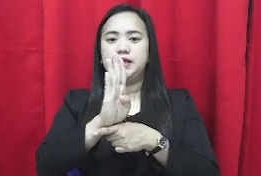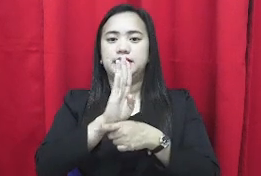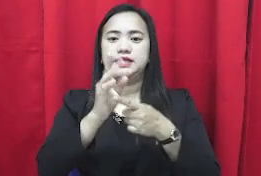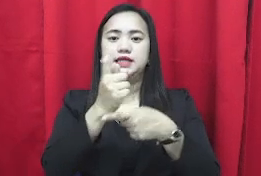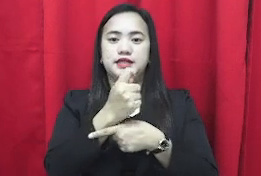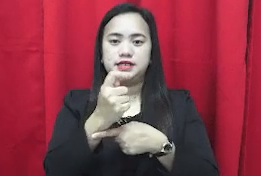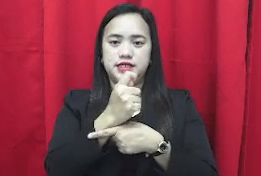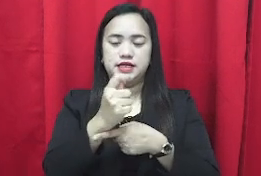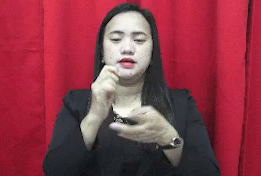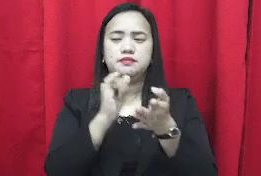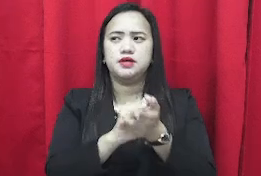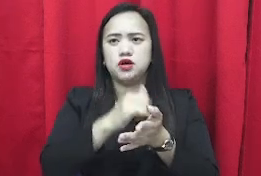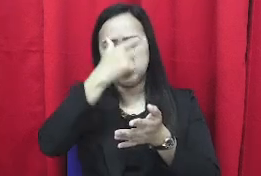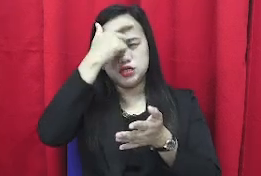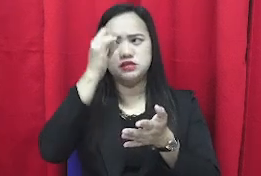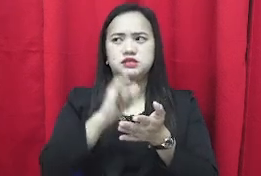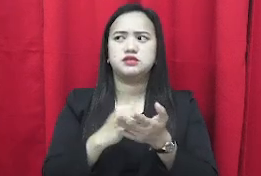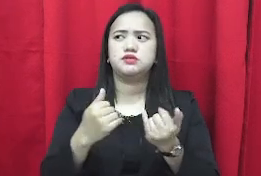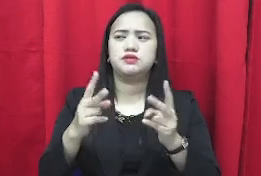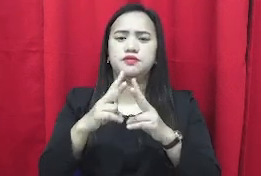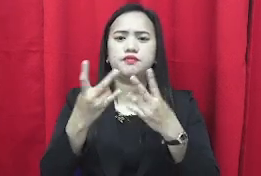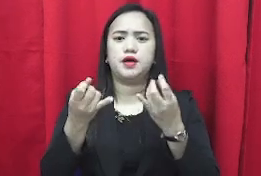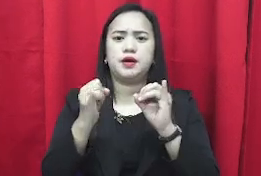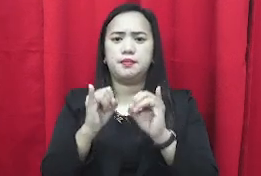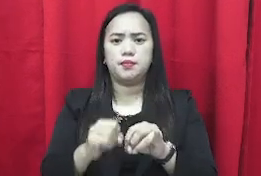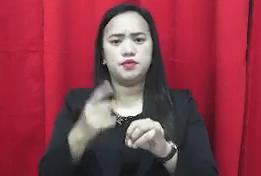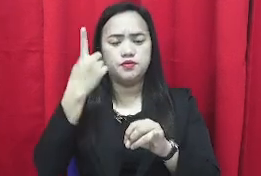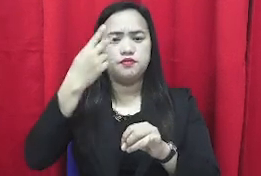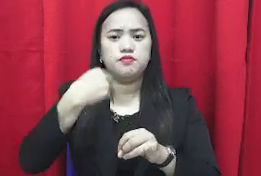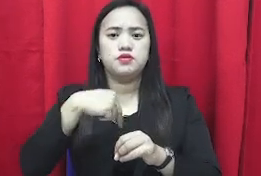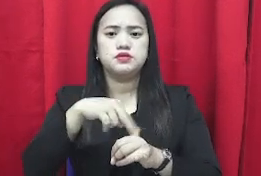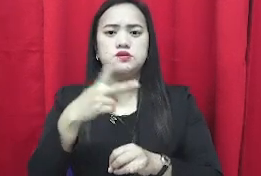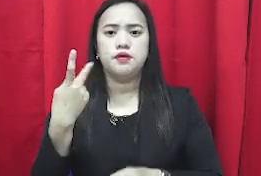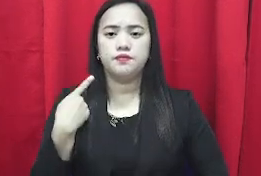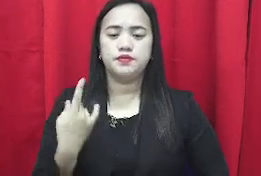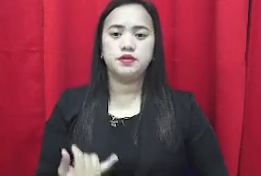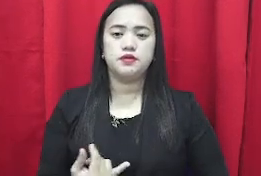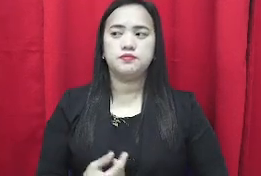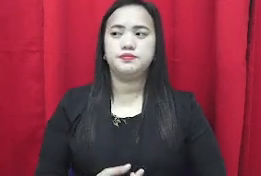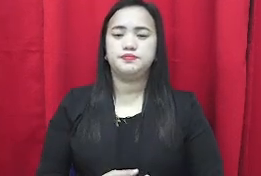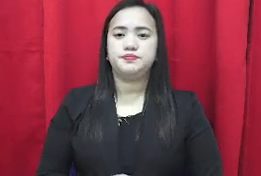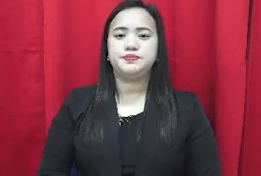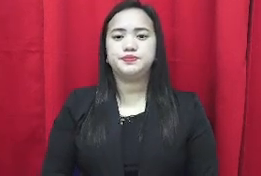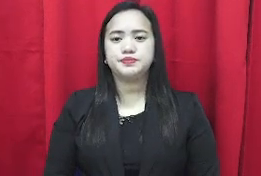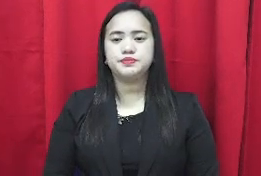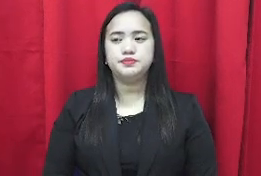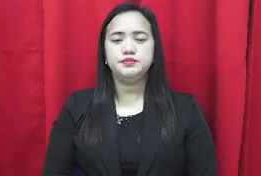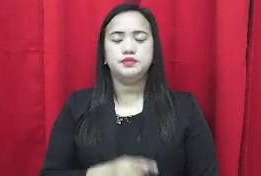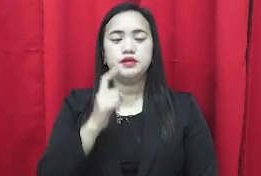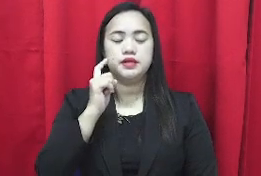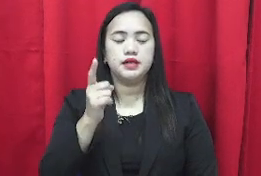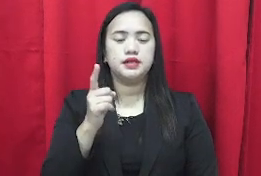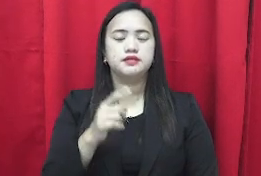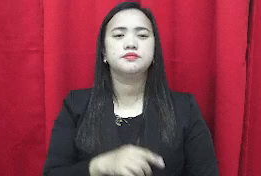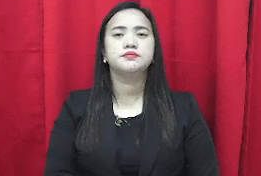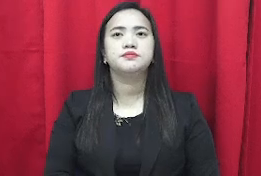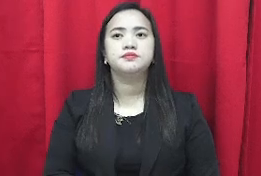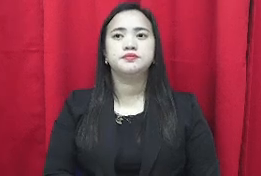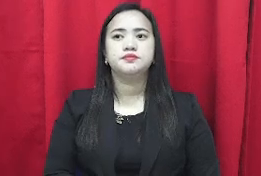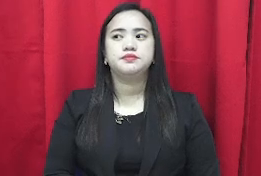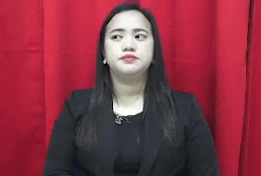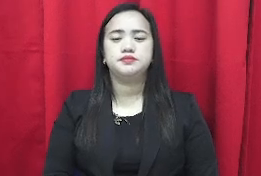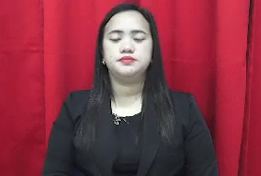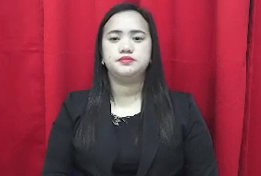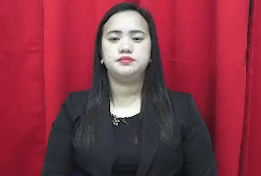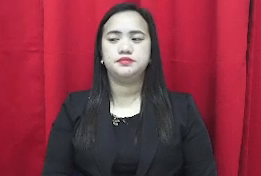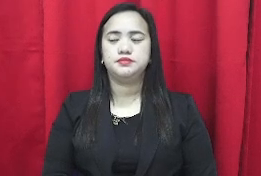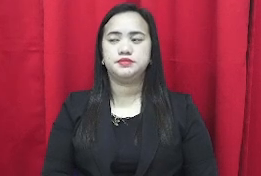Rudy napakahalaga kasi nito eh you see napakahalaga to May ilang araw pa para punduhan natin nating maanak at pasamahin Sa bagay na ito lalo na Sabi ko nga